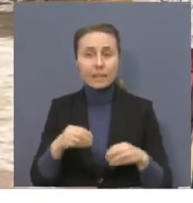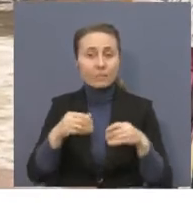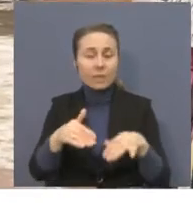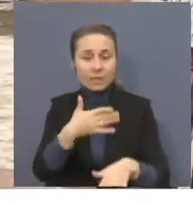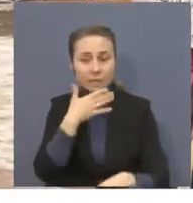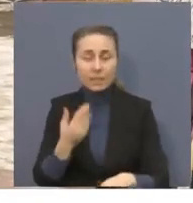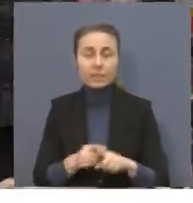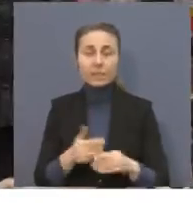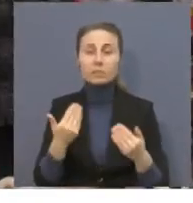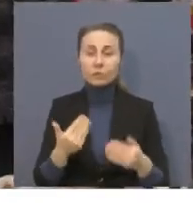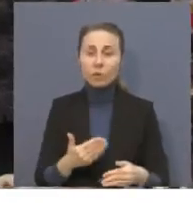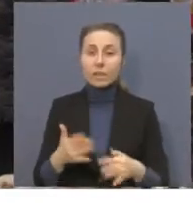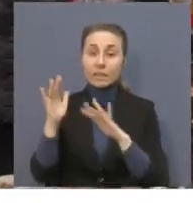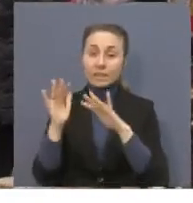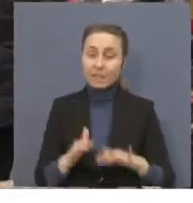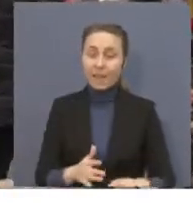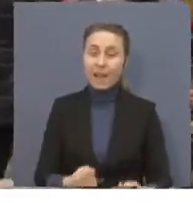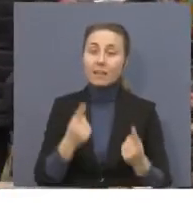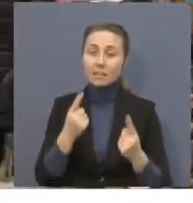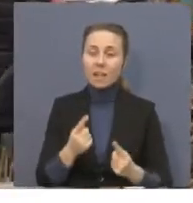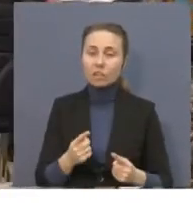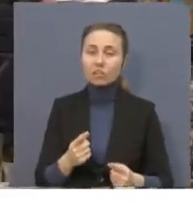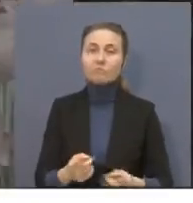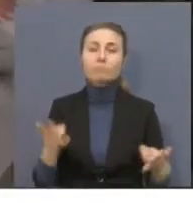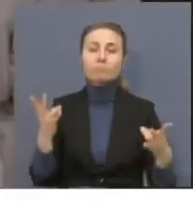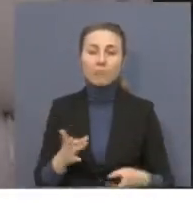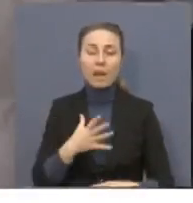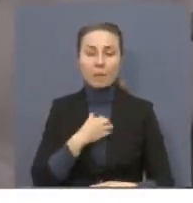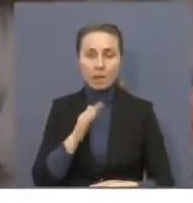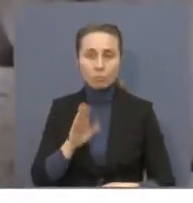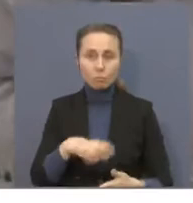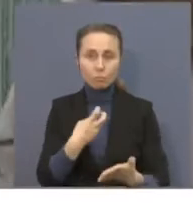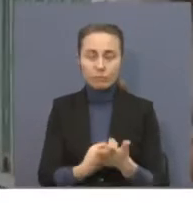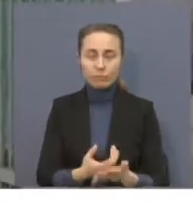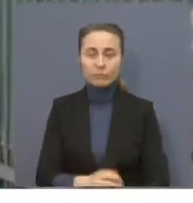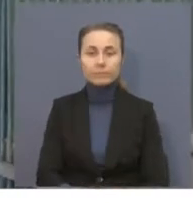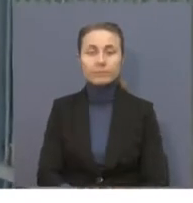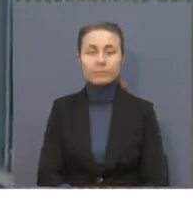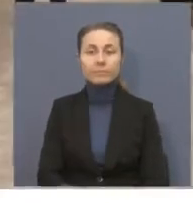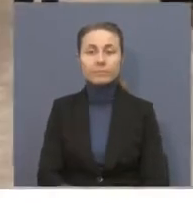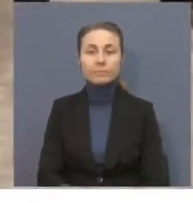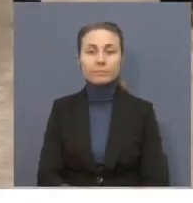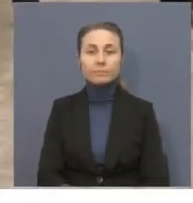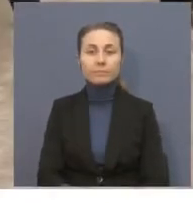инертным материалом. Сегодня выпал снег, а значит, вероятности падения стало еще больше. Камша